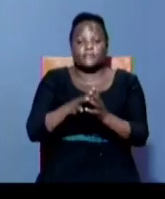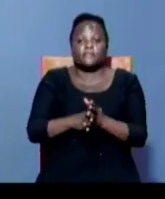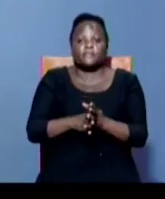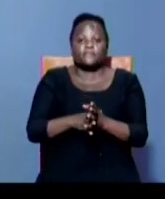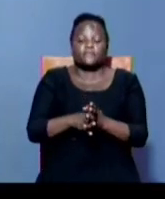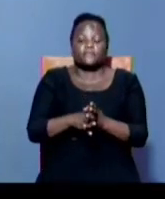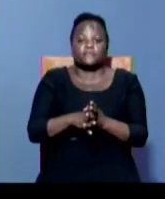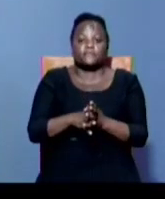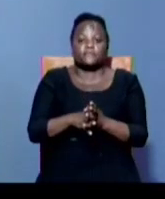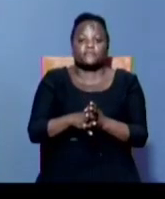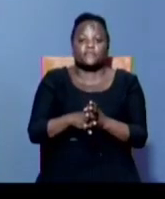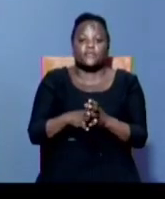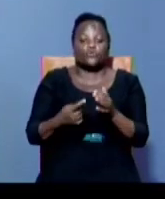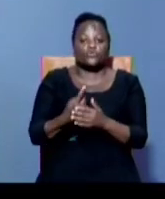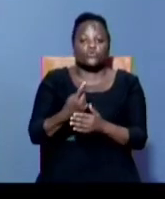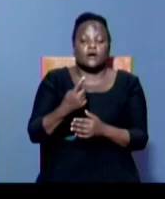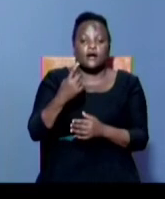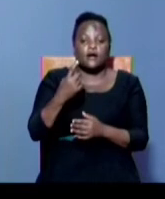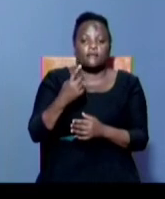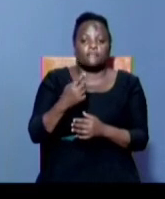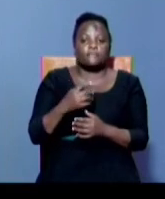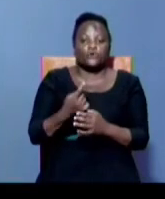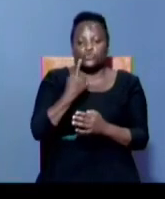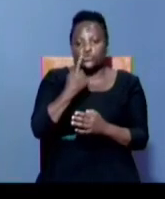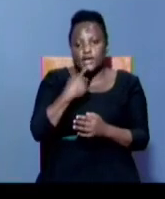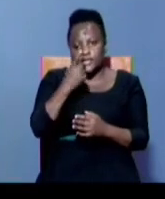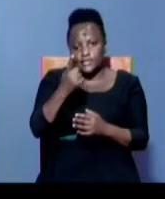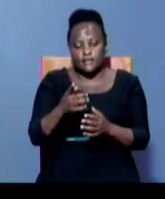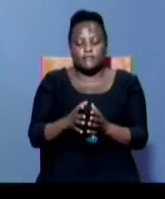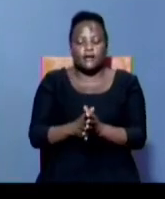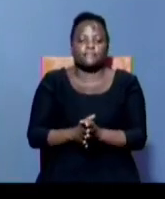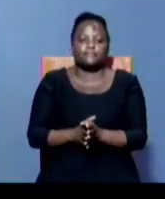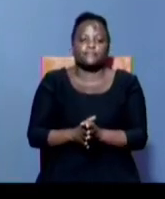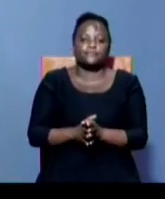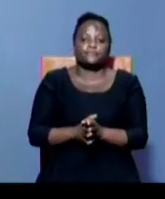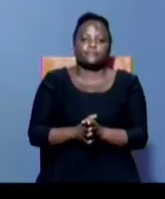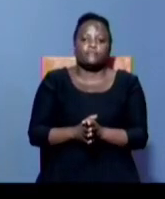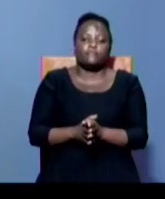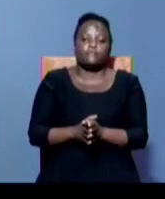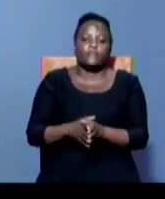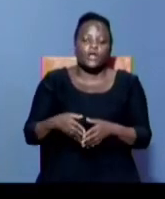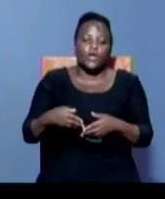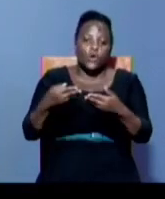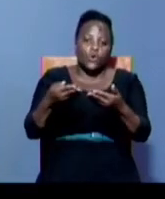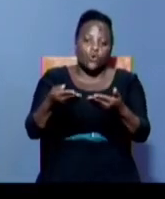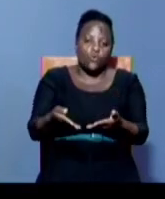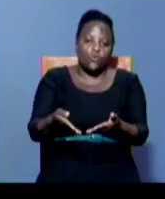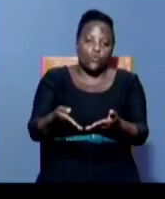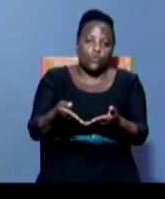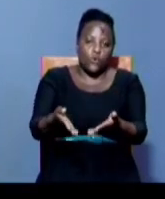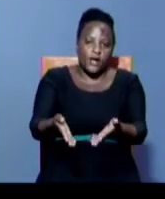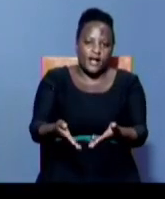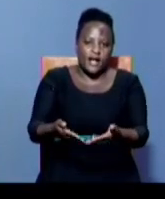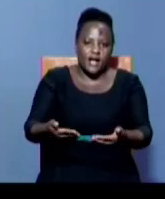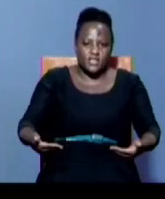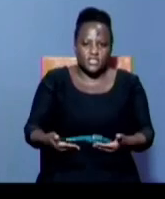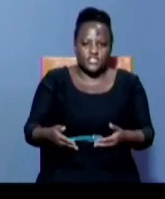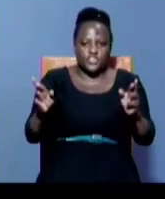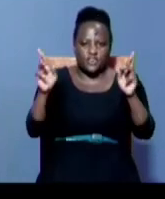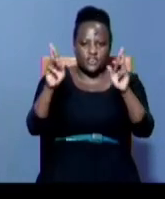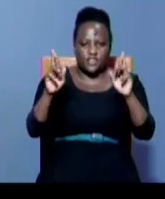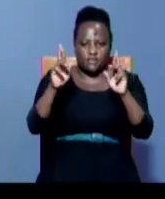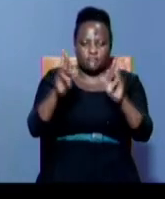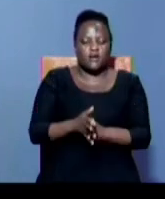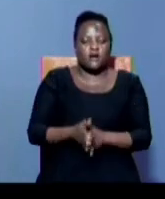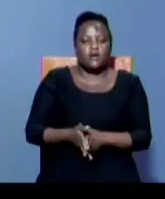25 mstari wa 21 hadi 22. Neno la Mungu linasema, weka kiti cha rehema juu ya hilo sanduku, kisha utie huo